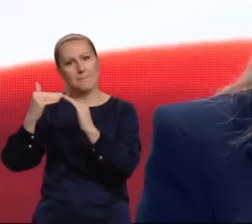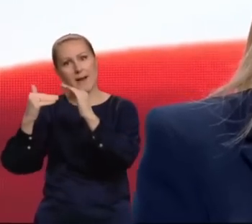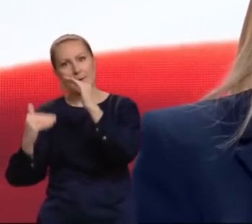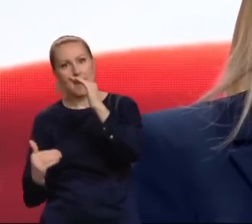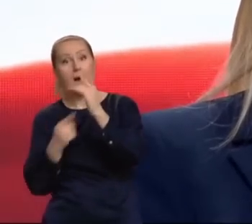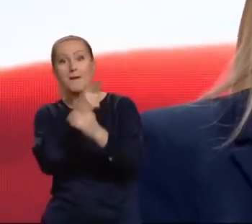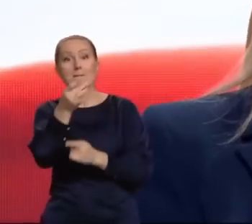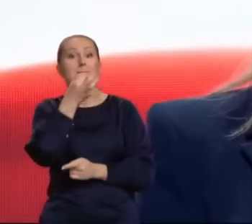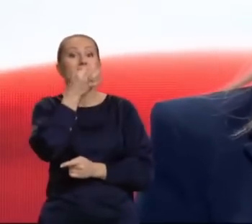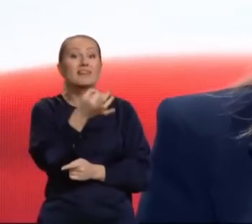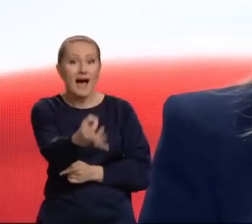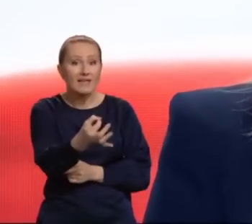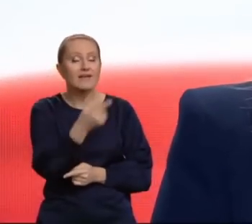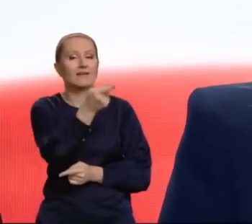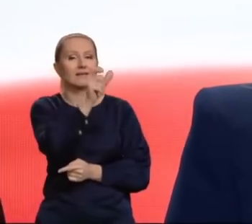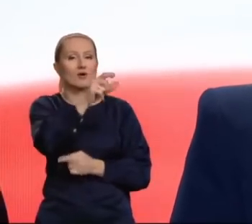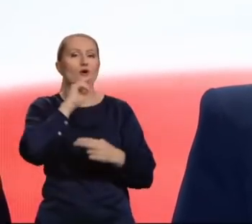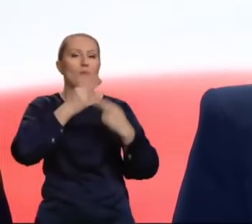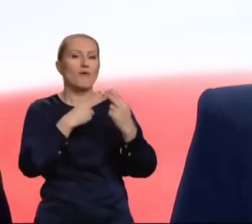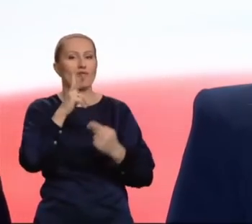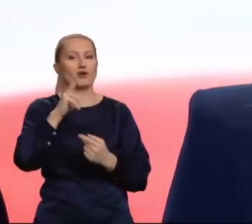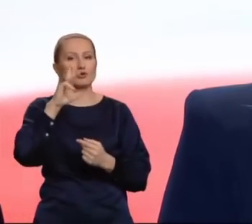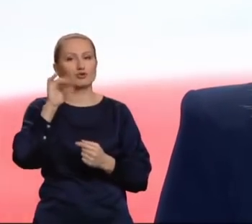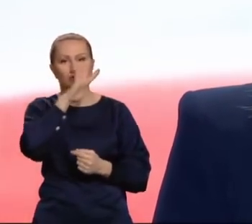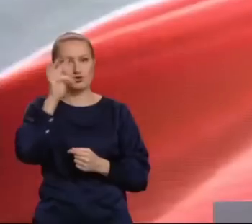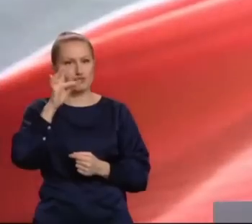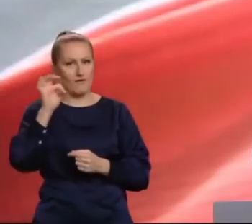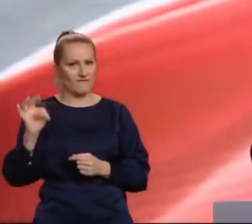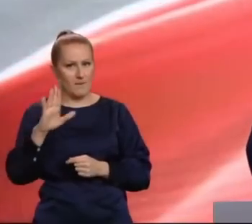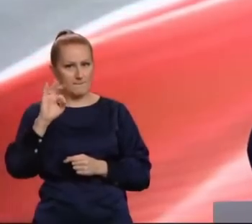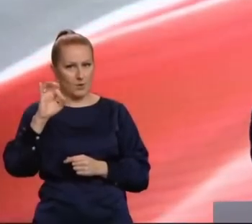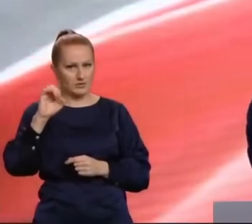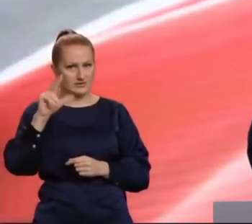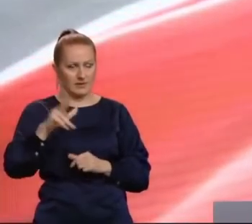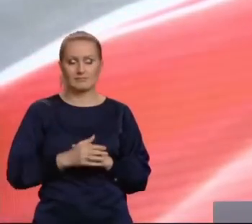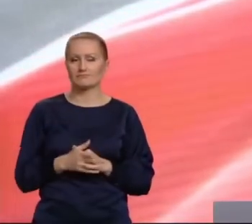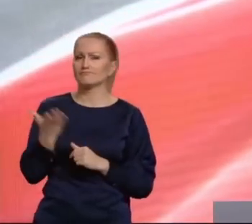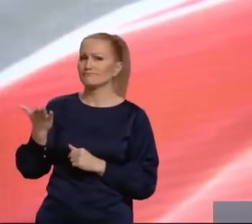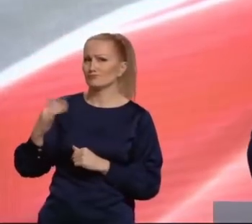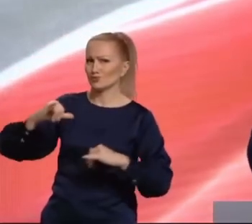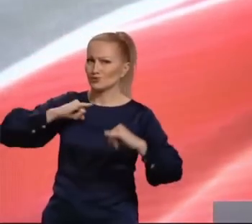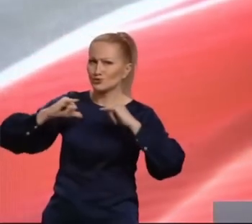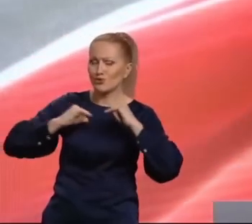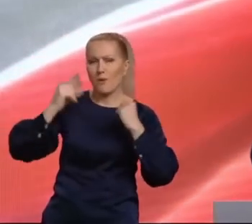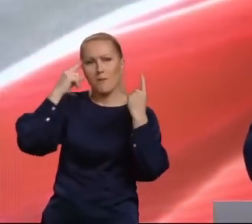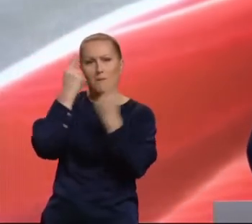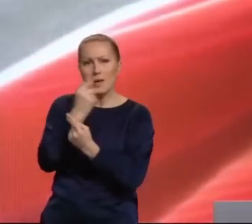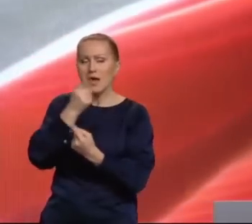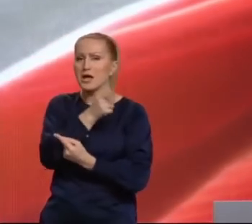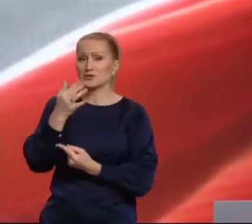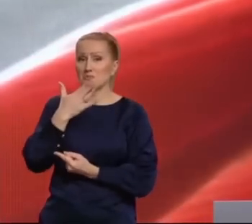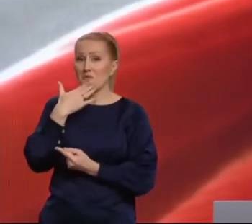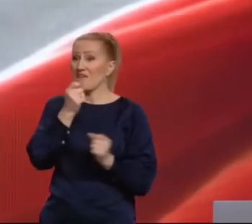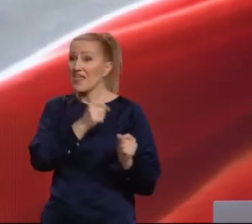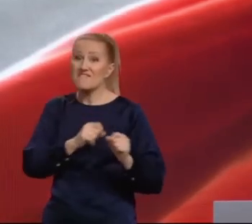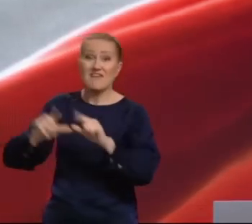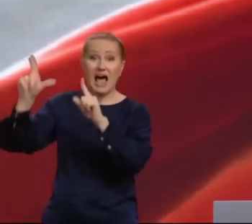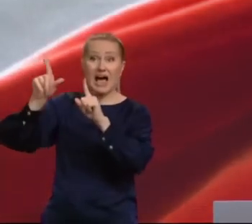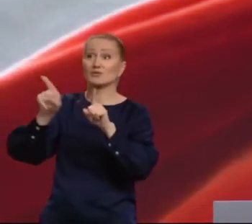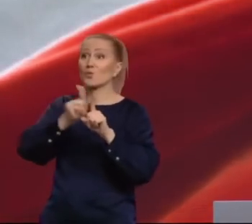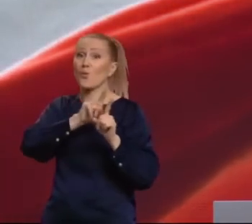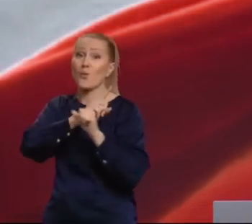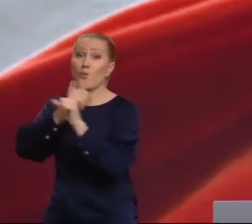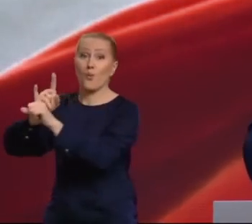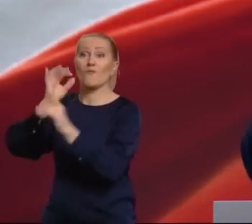pytanie odpowie teraz Krzysztof Bosak. Ten pogląd prezentowany przez rząd, że wysoka inflacja idzie w parze z dobrym życiem gospodarczym, jest po